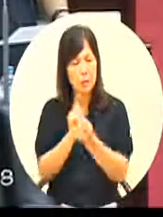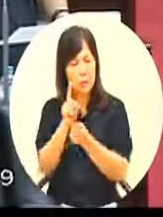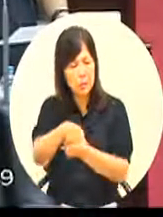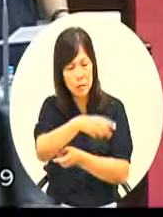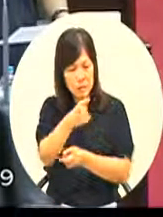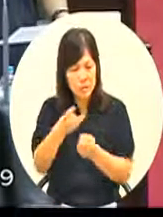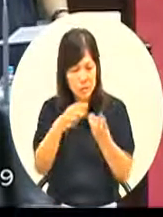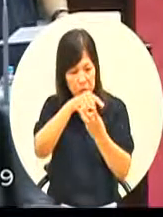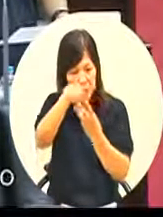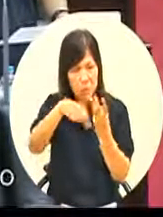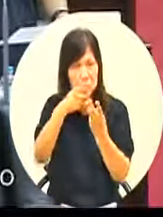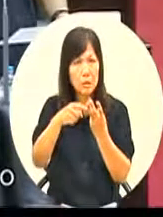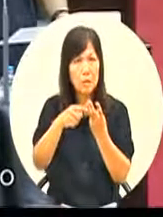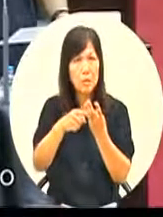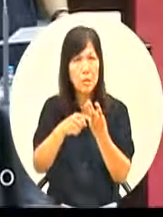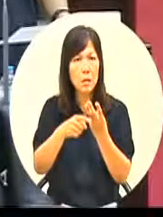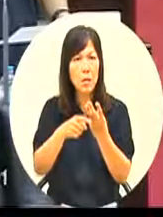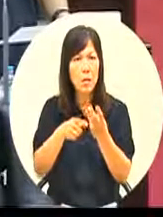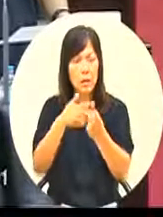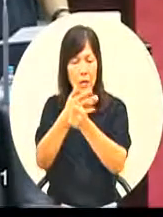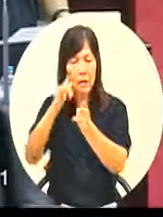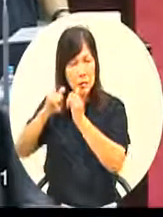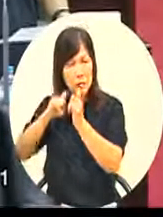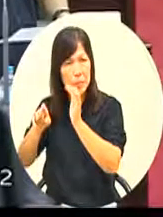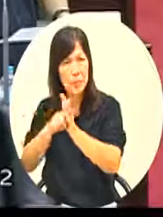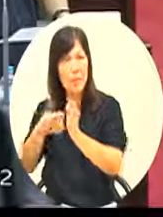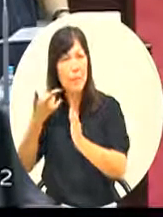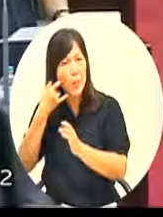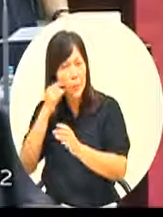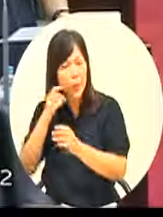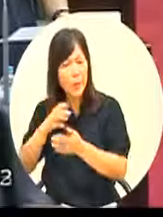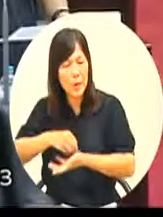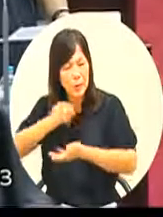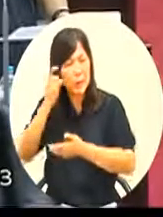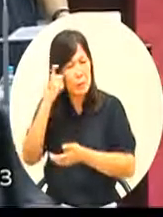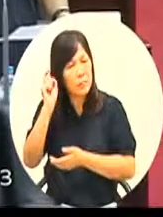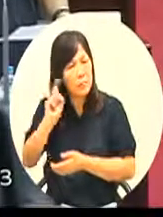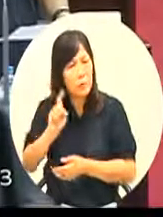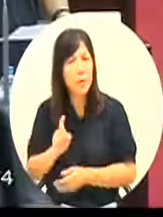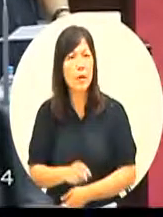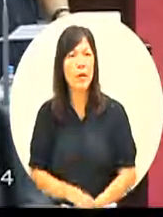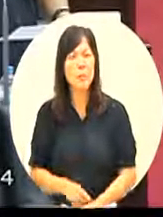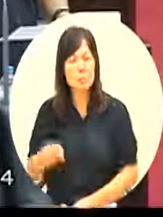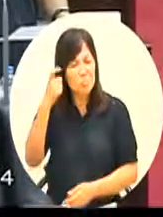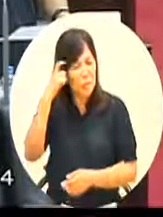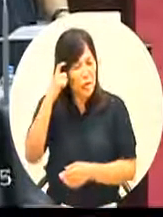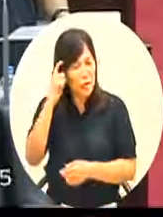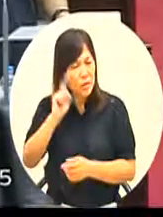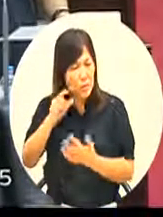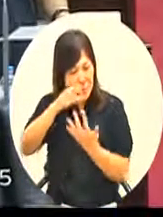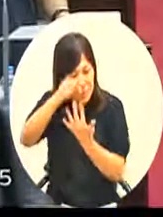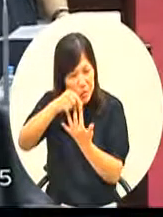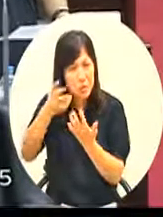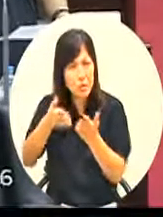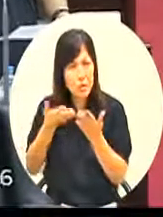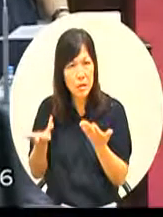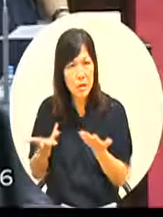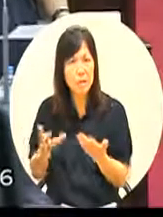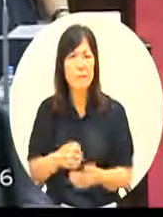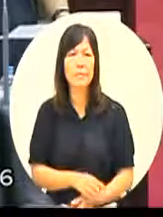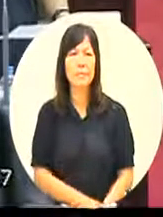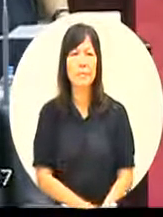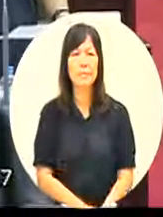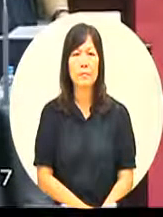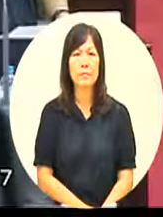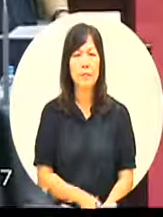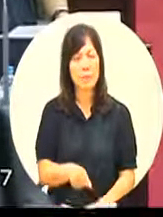态是不是有也要给我们市民朋友给家长朋友的建议，你认为如何去选择这样的样态